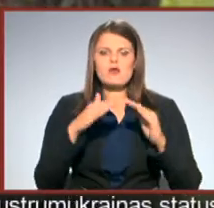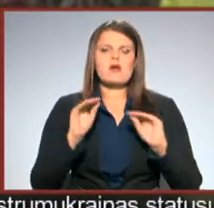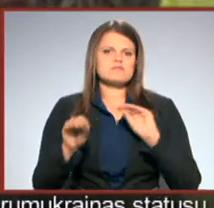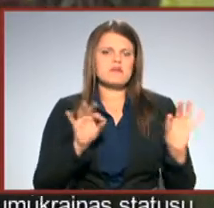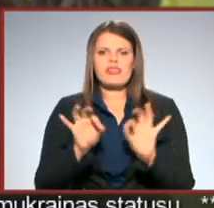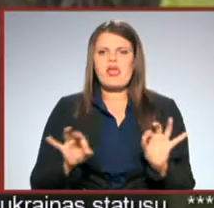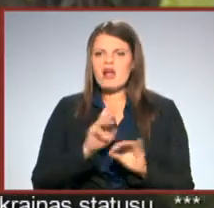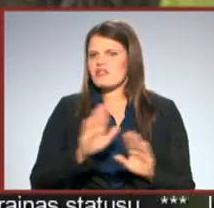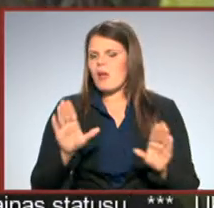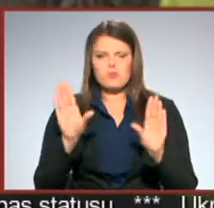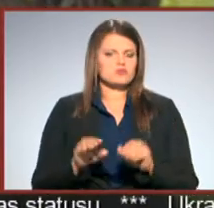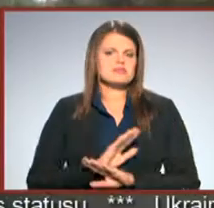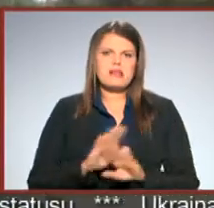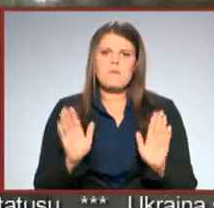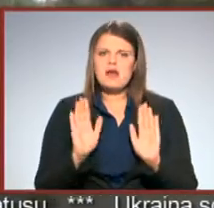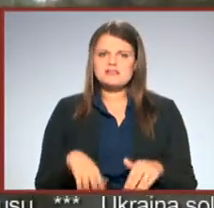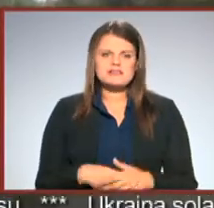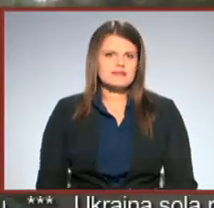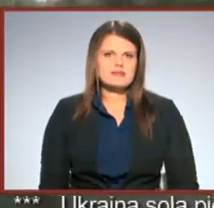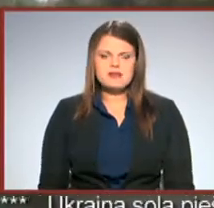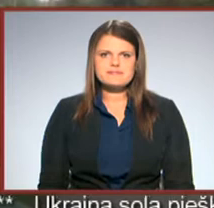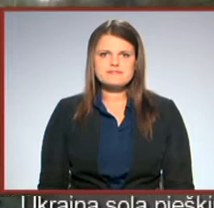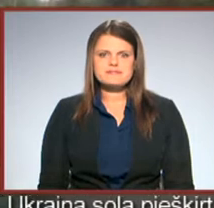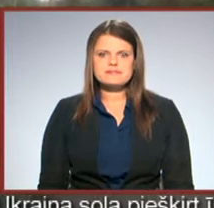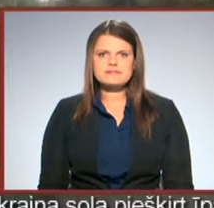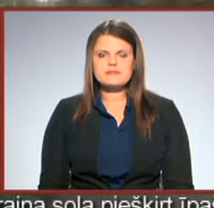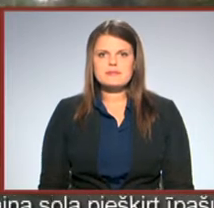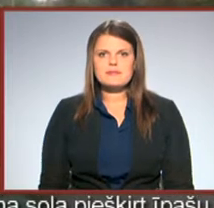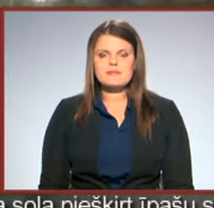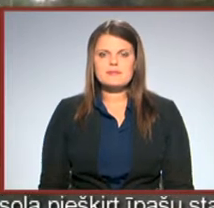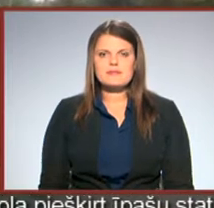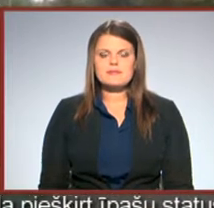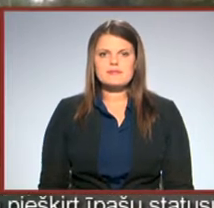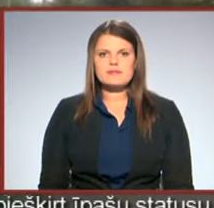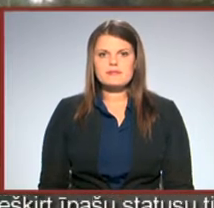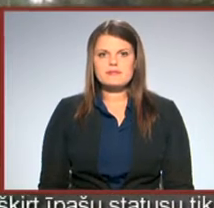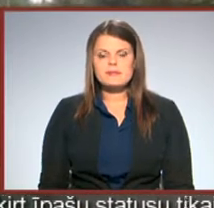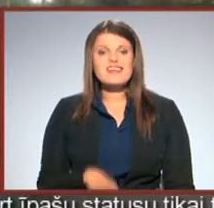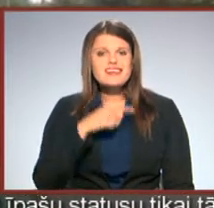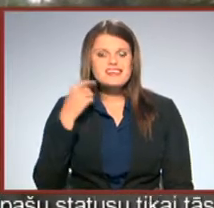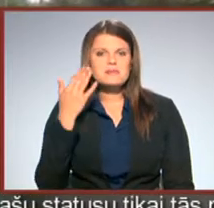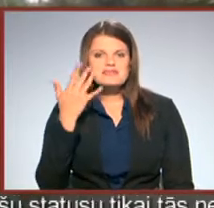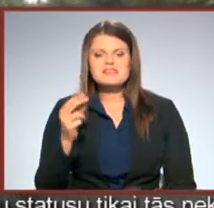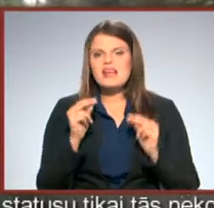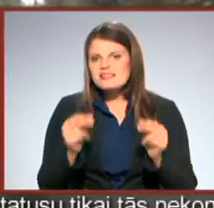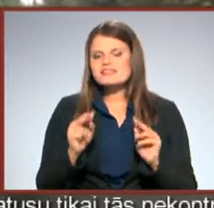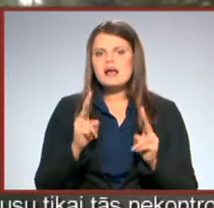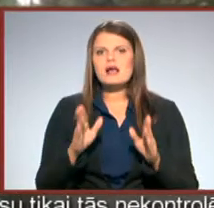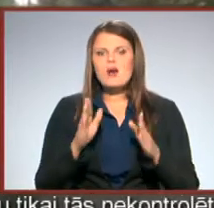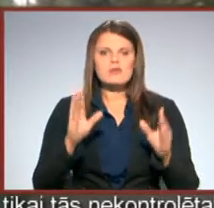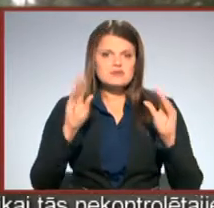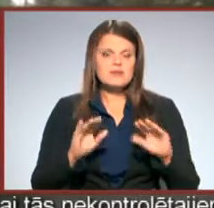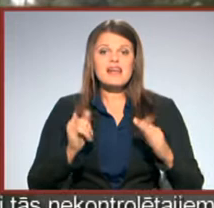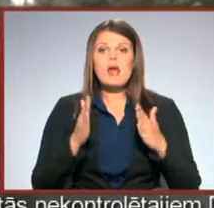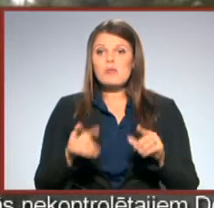nekas nesamazināsies. Хочется надеяться, что будет меньше. Но если больше, то мы уже Gribētos ticēt, ka būs mazāk, bet ja